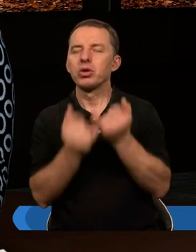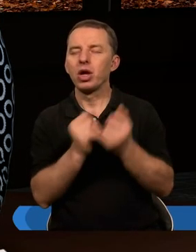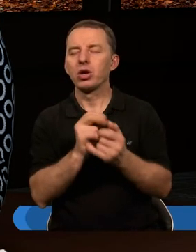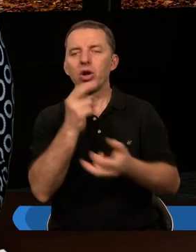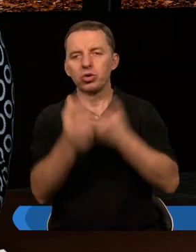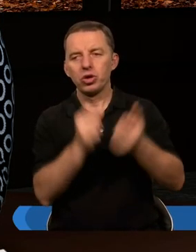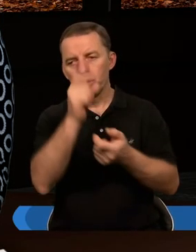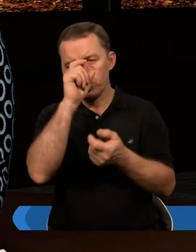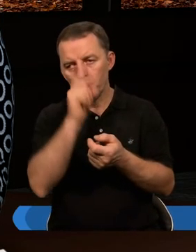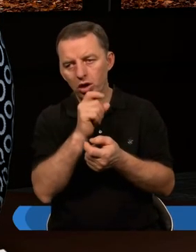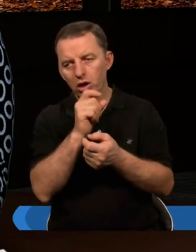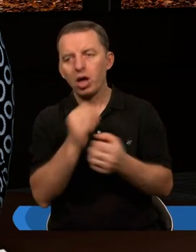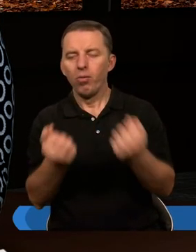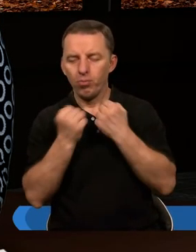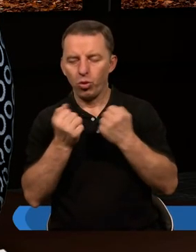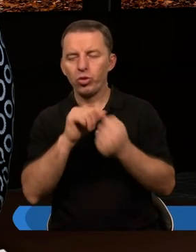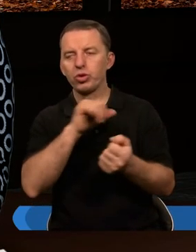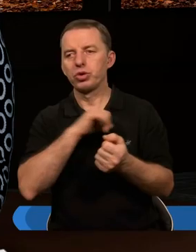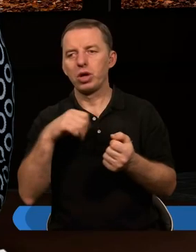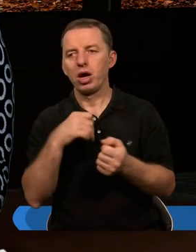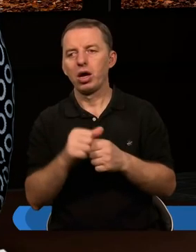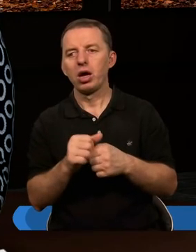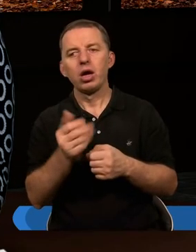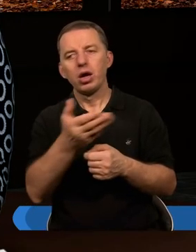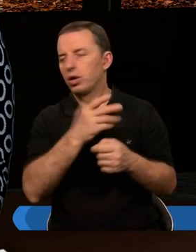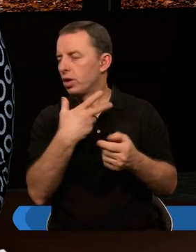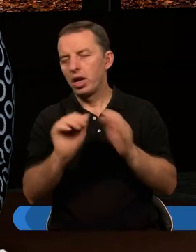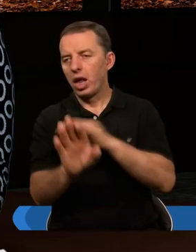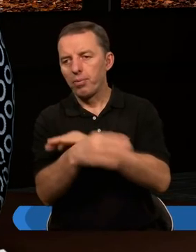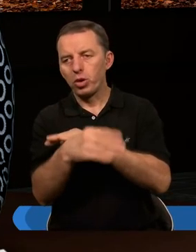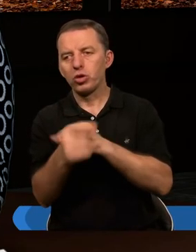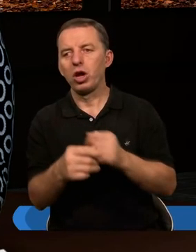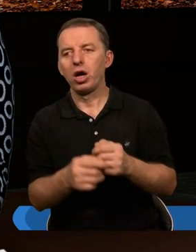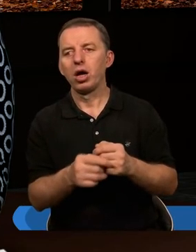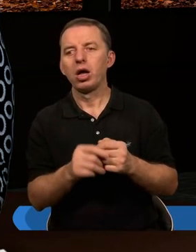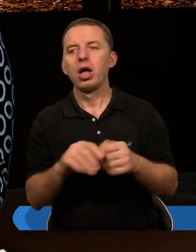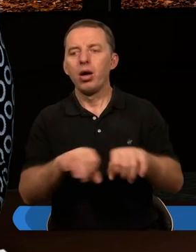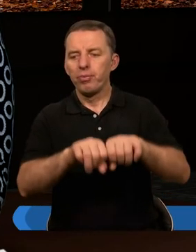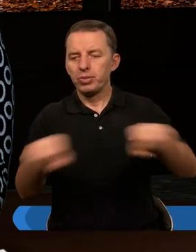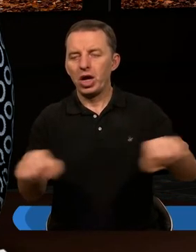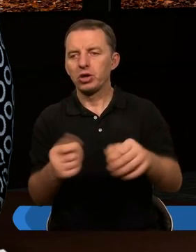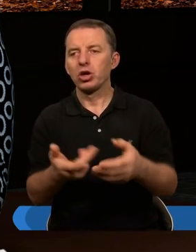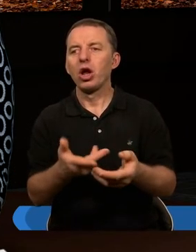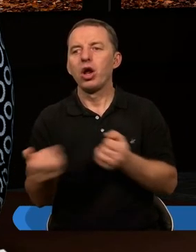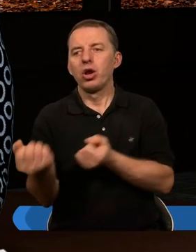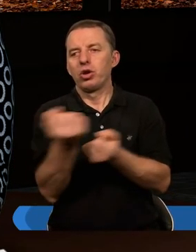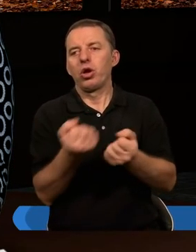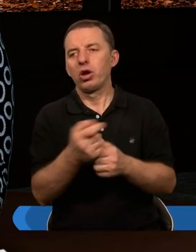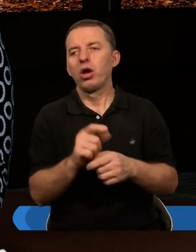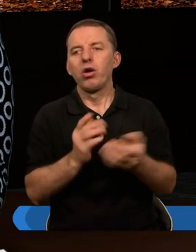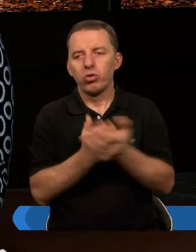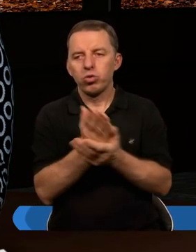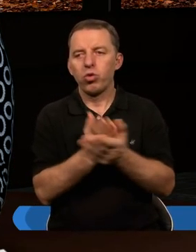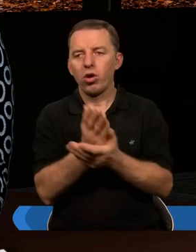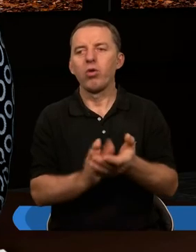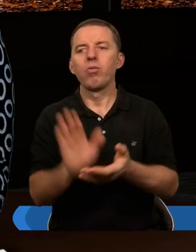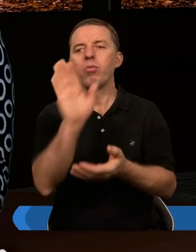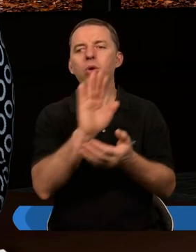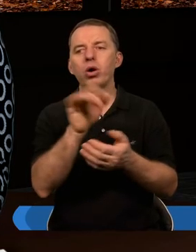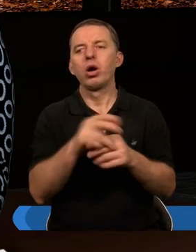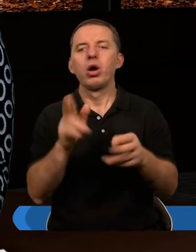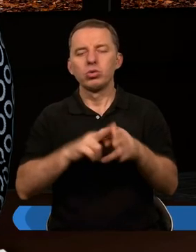jeśli czynić źle, bój się, bo nie na próżno miecz nosi, wszak jest sługą Boga,